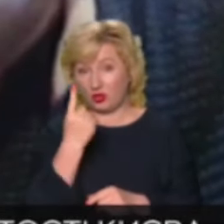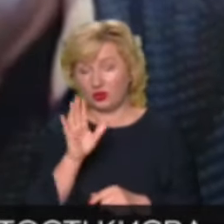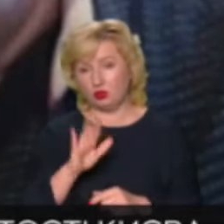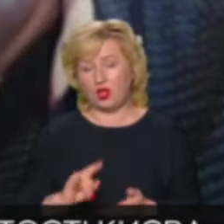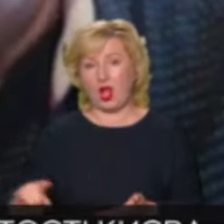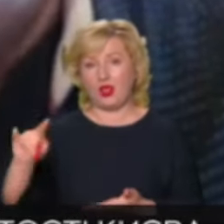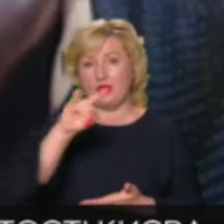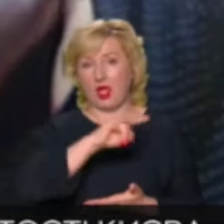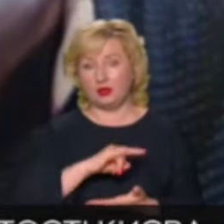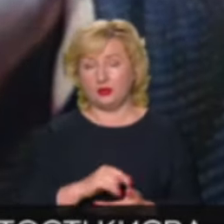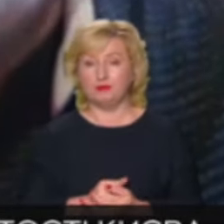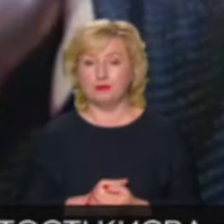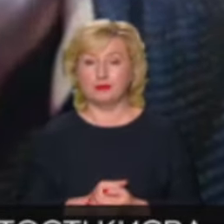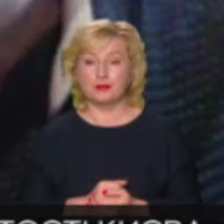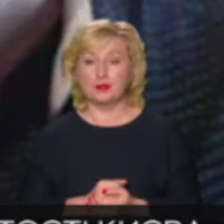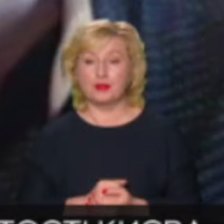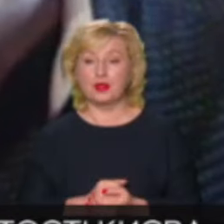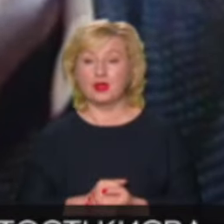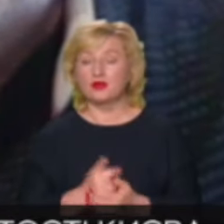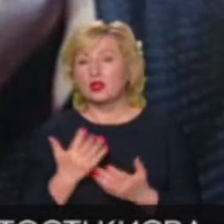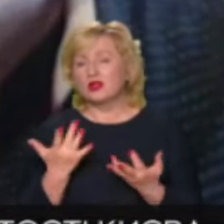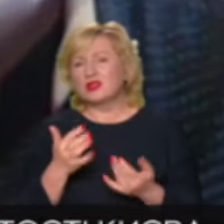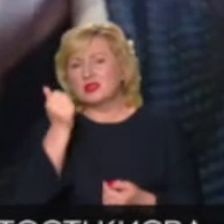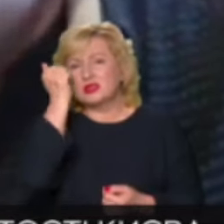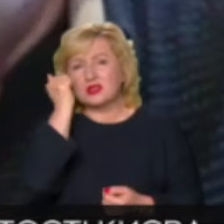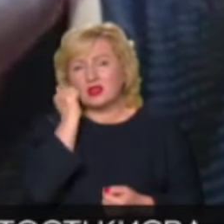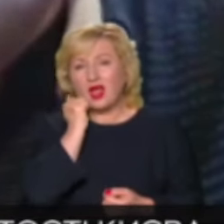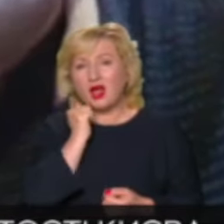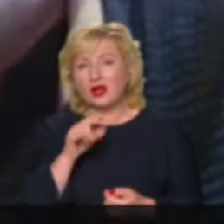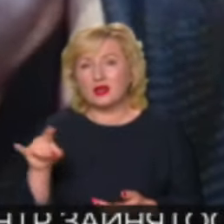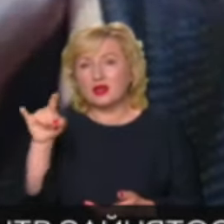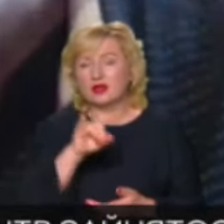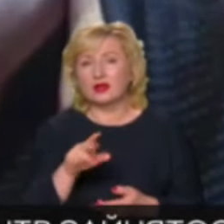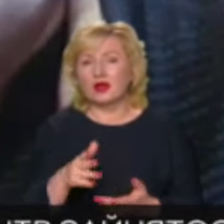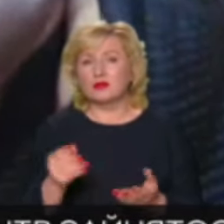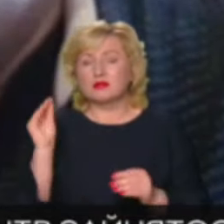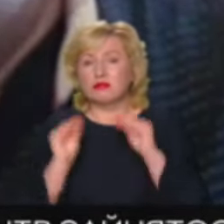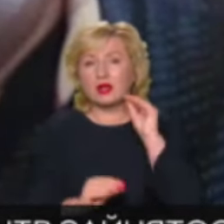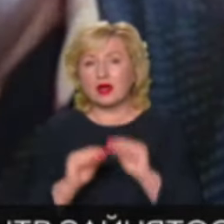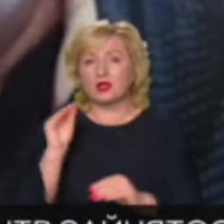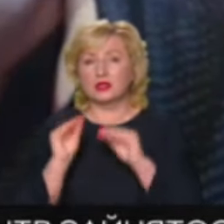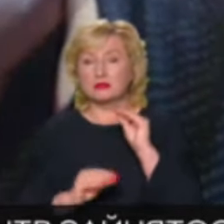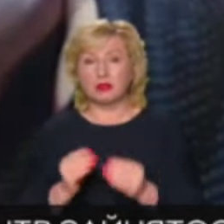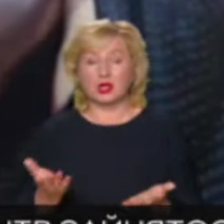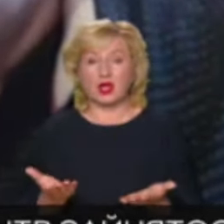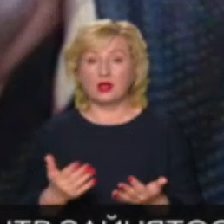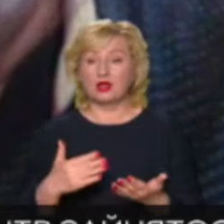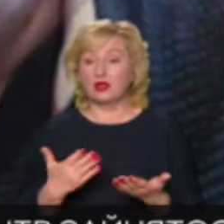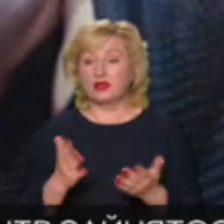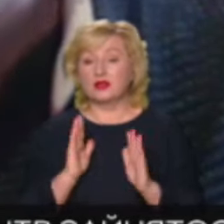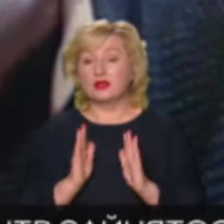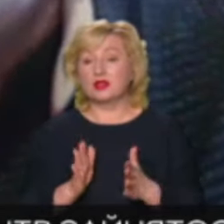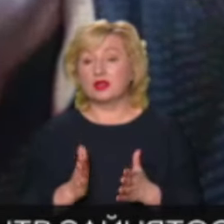Ну, вони настільки старі, що там хоч їх там збирай, не збирай, в качестві тільки